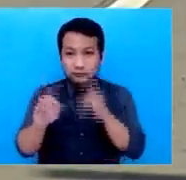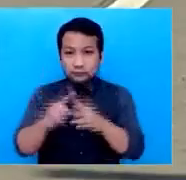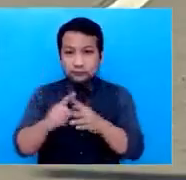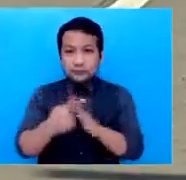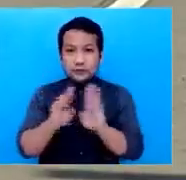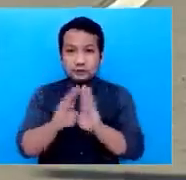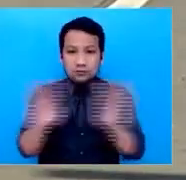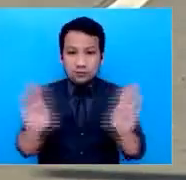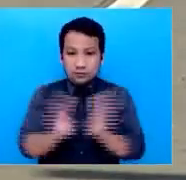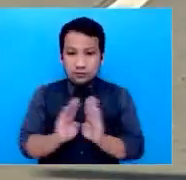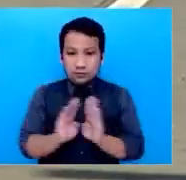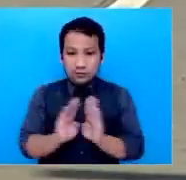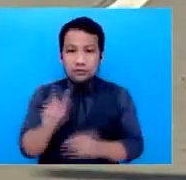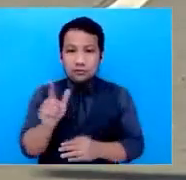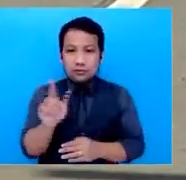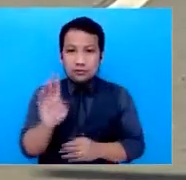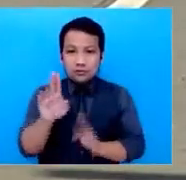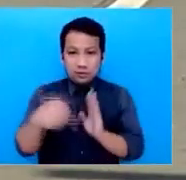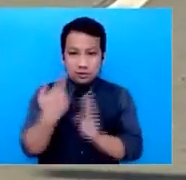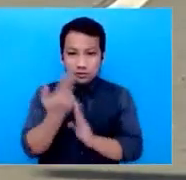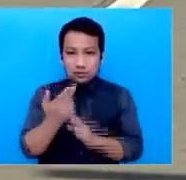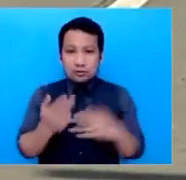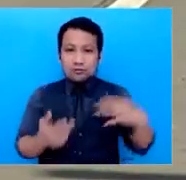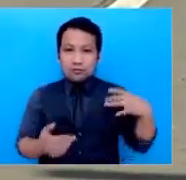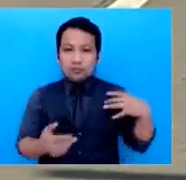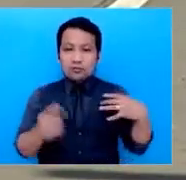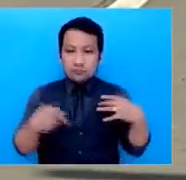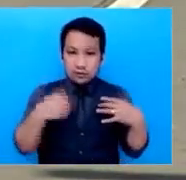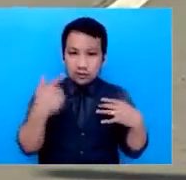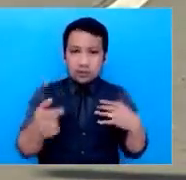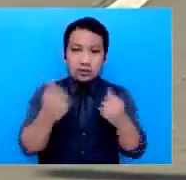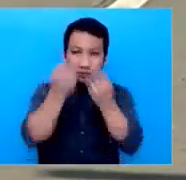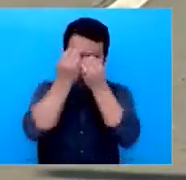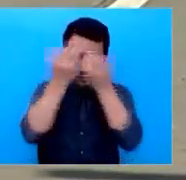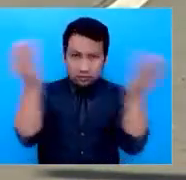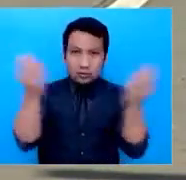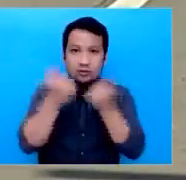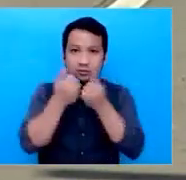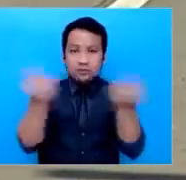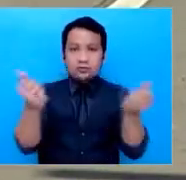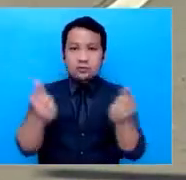at 24 oras. Inaawit ko naman po yung mga publiko na sumunod pa rin